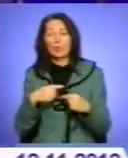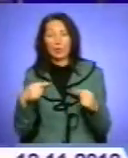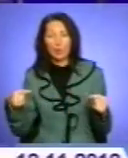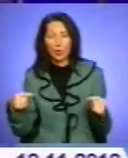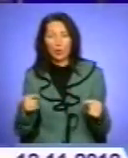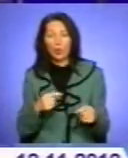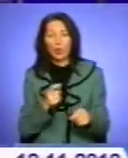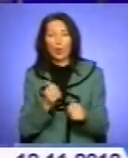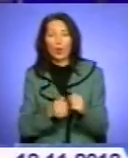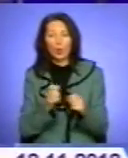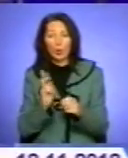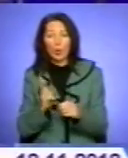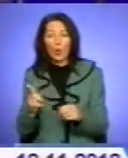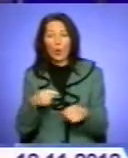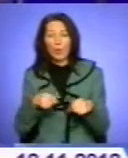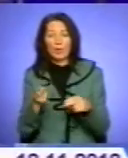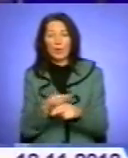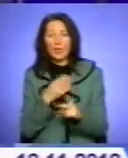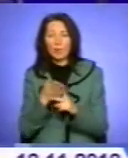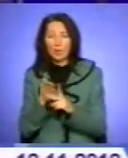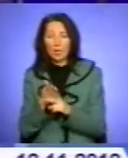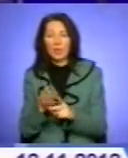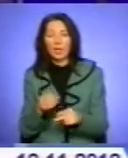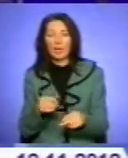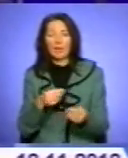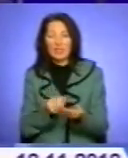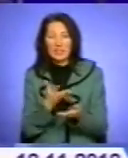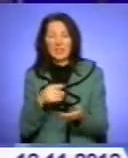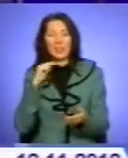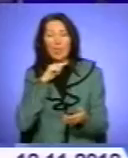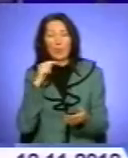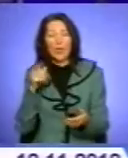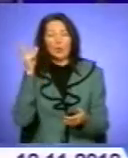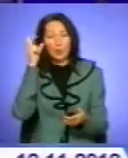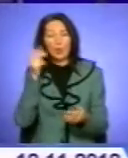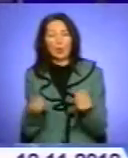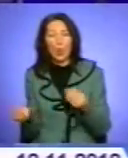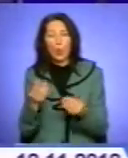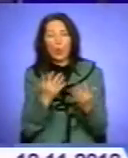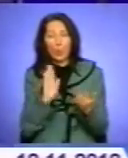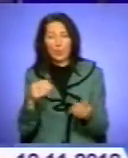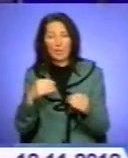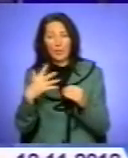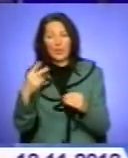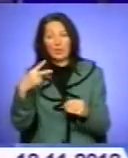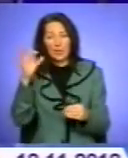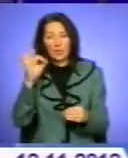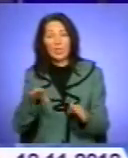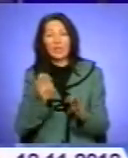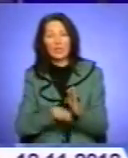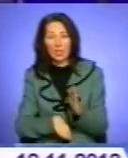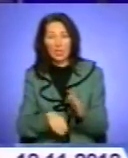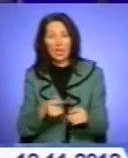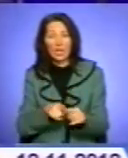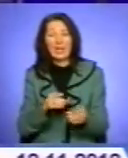ціни на овочі, цукор, борошно, крупи, олію, м'ясомолочні та інші вироби були на 15-20% нижчі, ніж на ринках